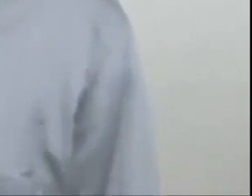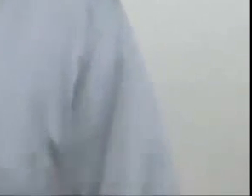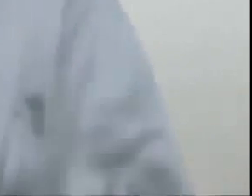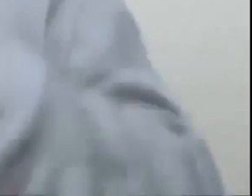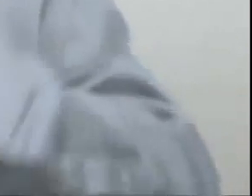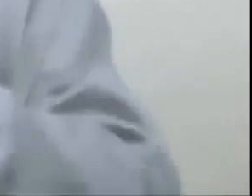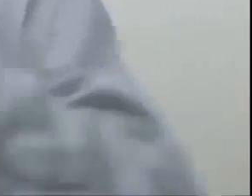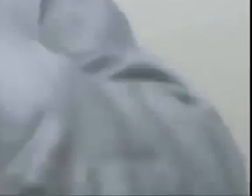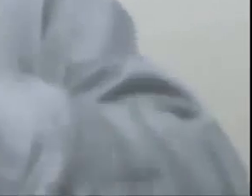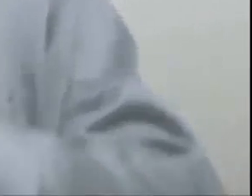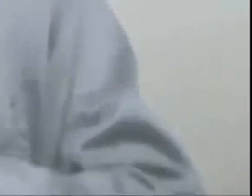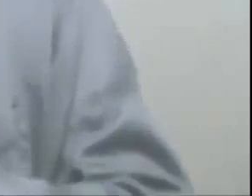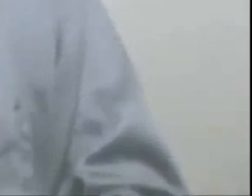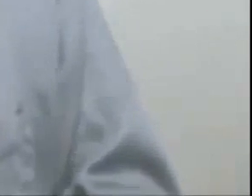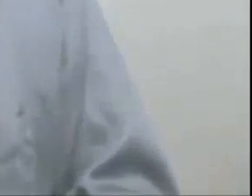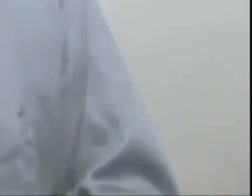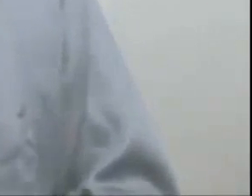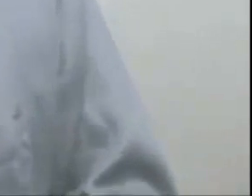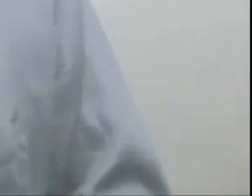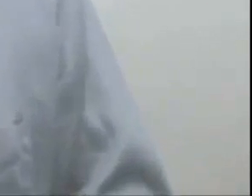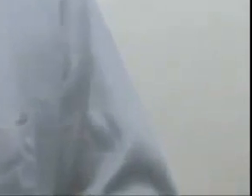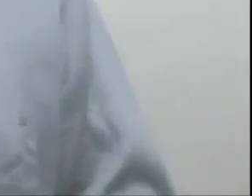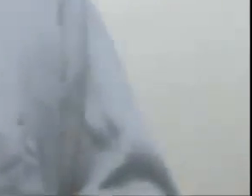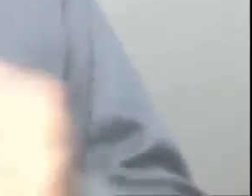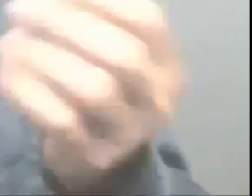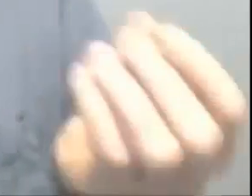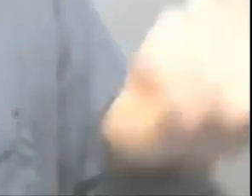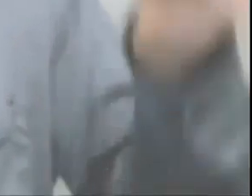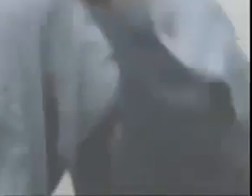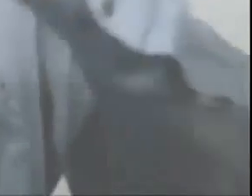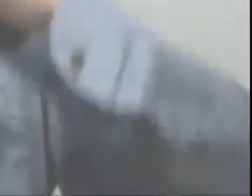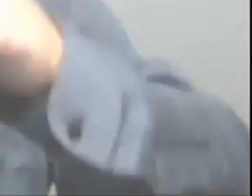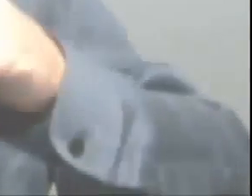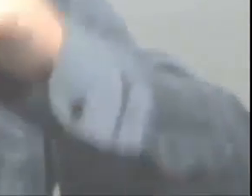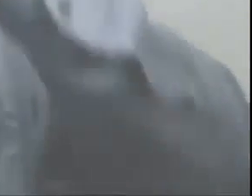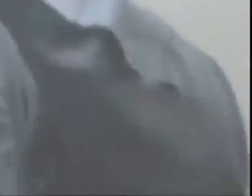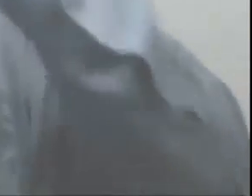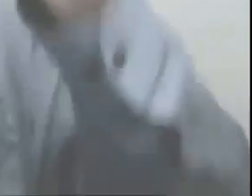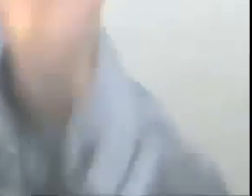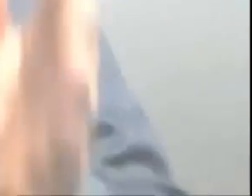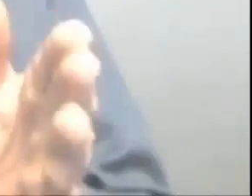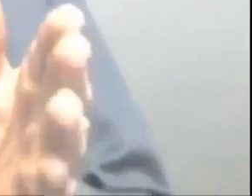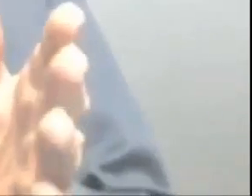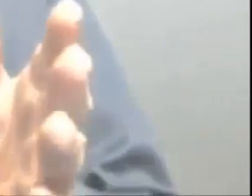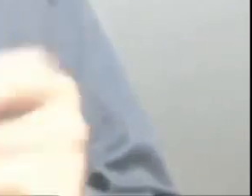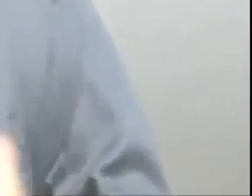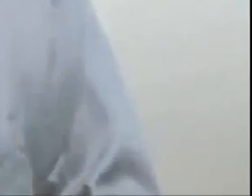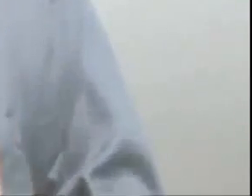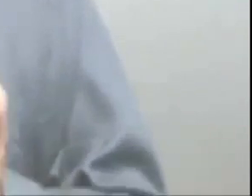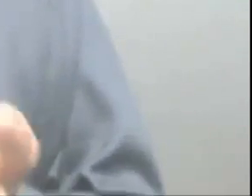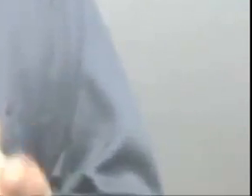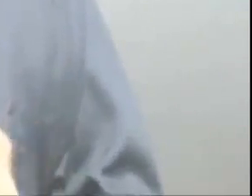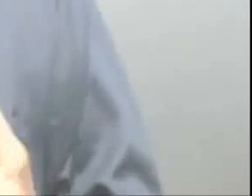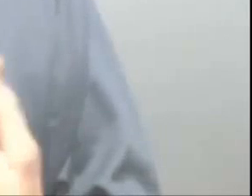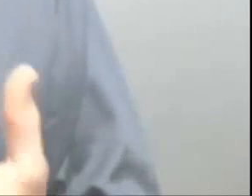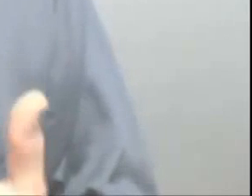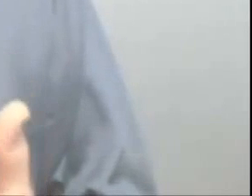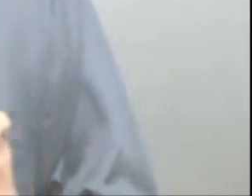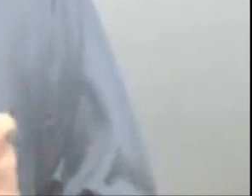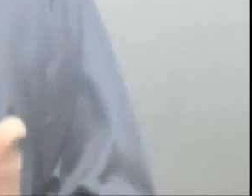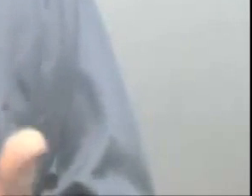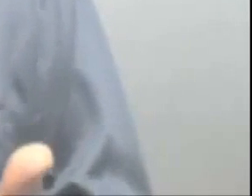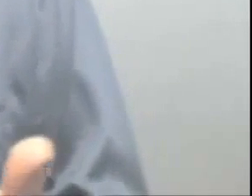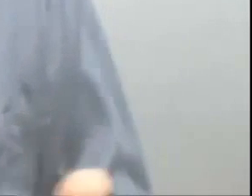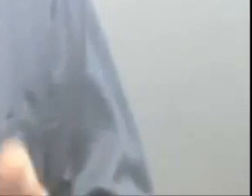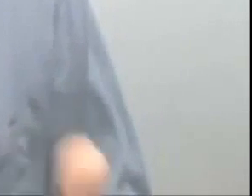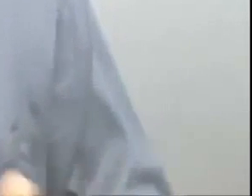dire, laver et puis écouter, faire et habiter. Maintenant, vous allez apprendre